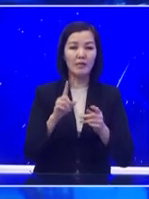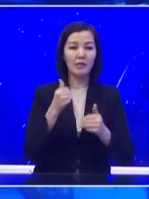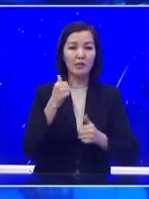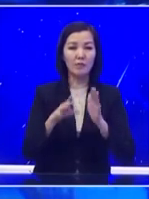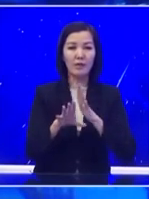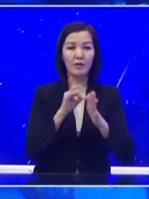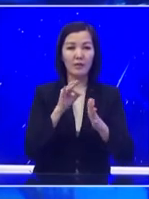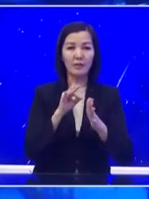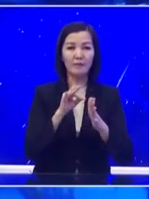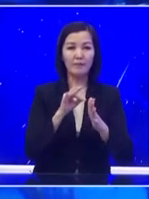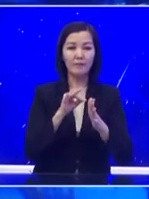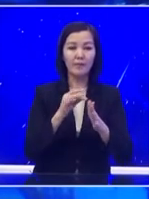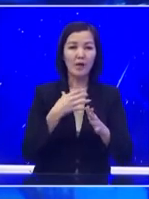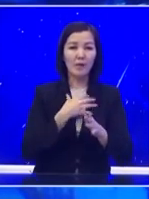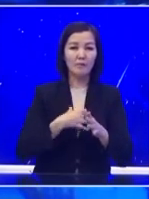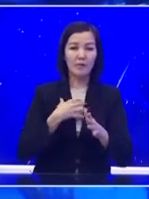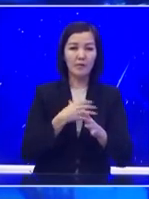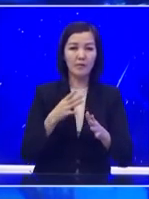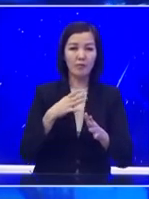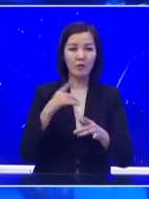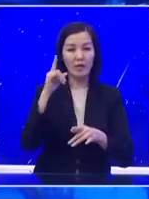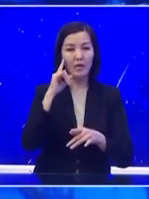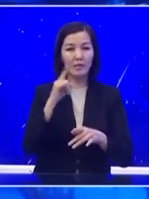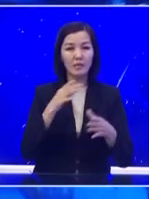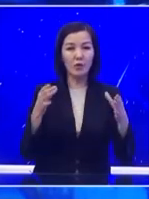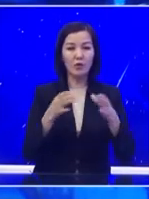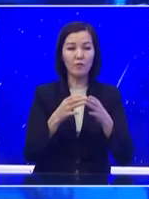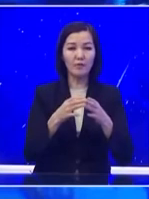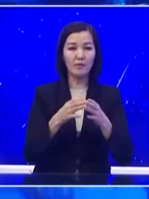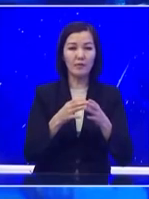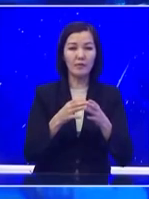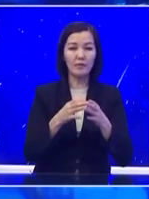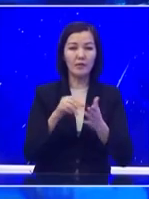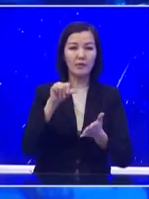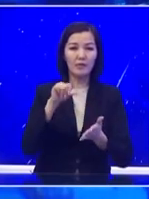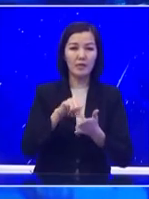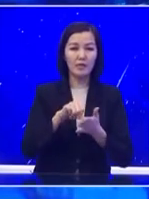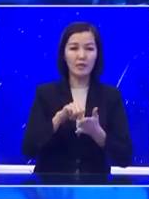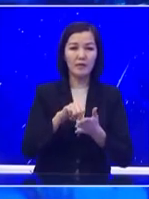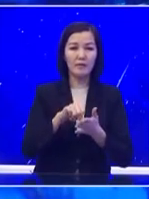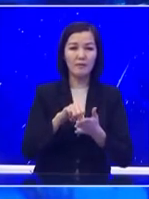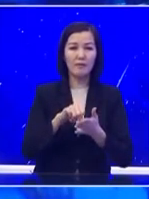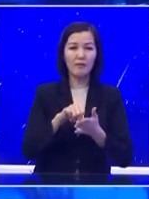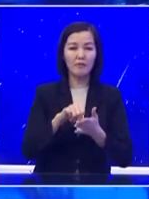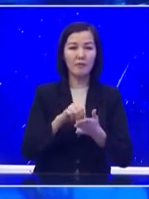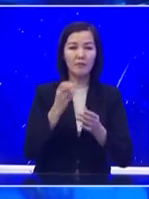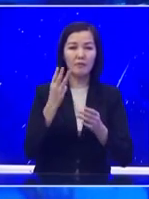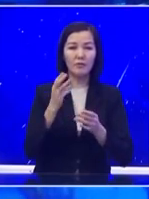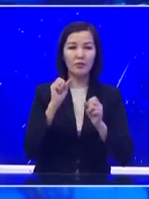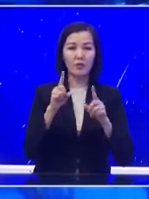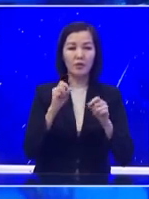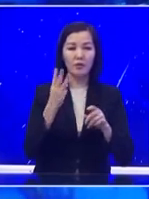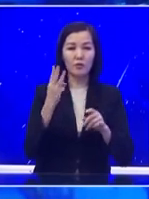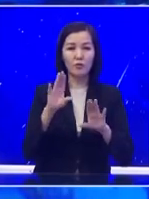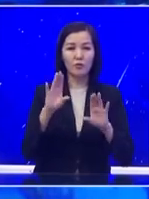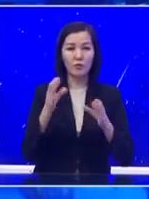болғандықтан балуандар үшін аса маңызды болды. Ол Қазақстан құрама... Оған Қазақстан құрамасы да қатысып, 3 алтын, 3